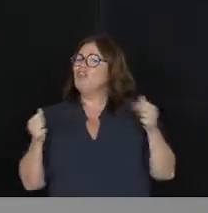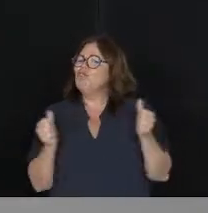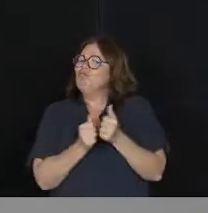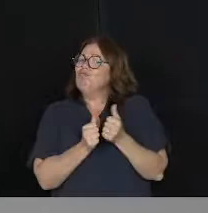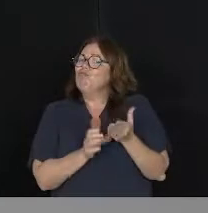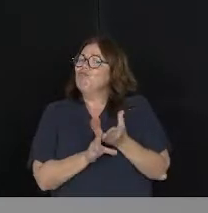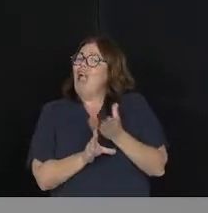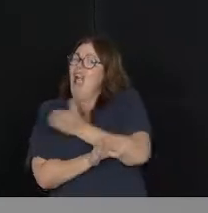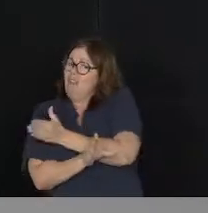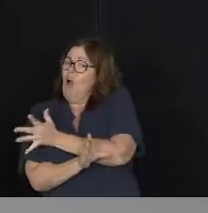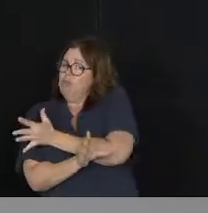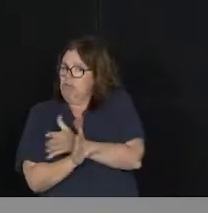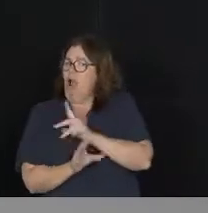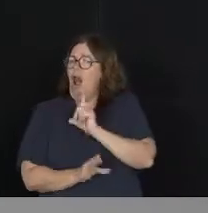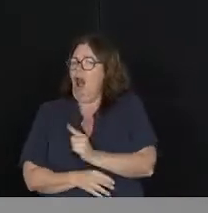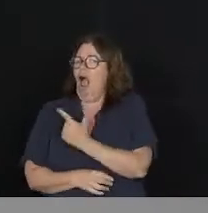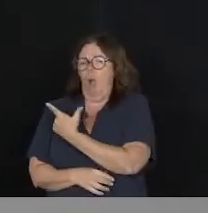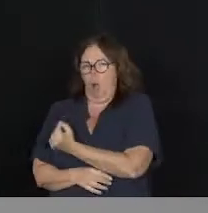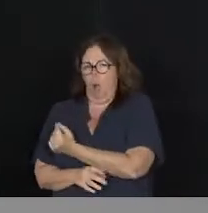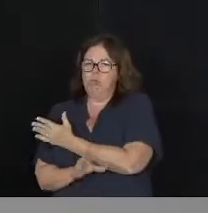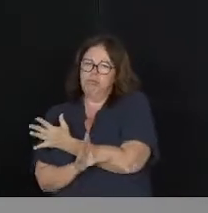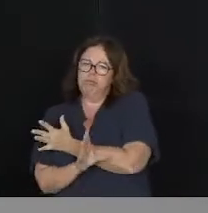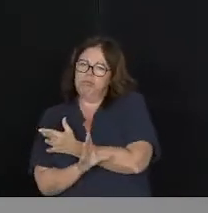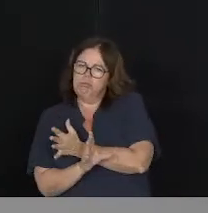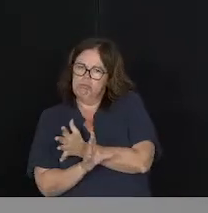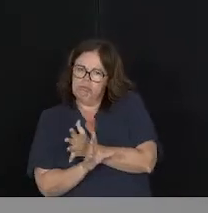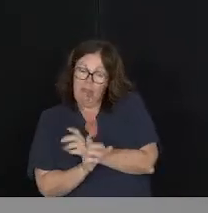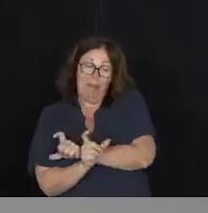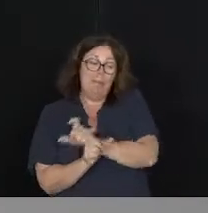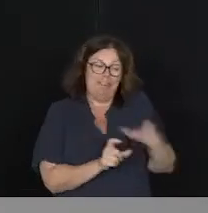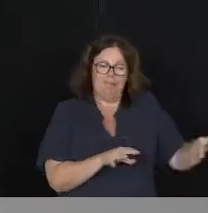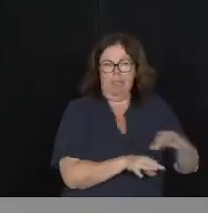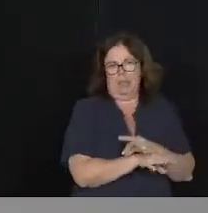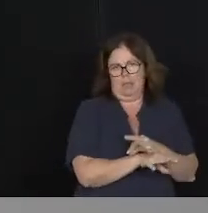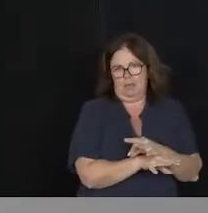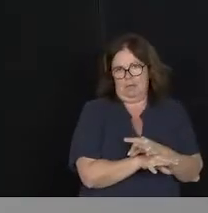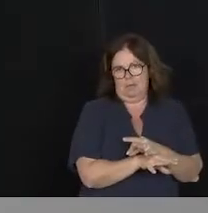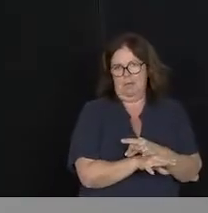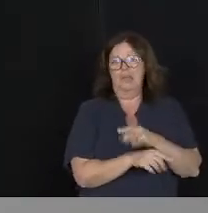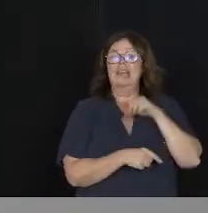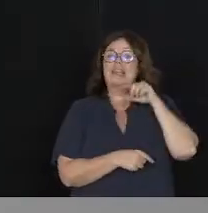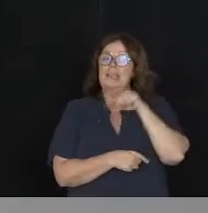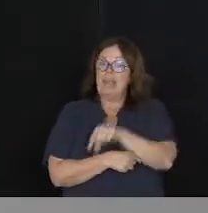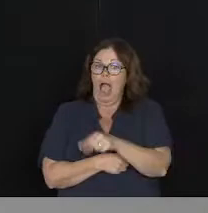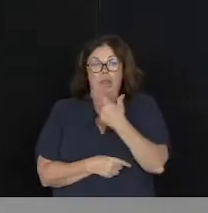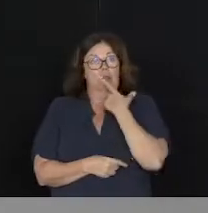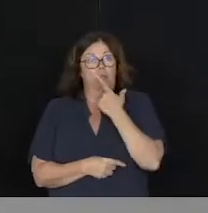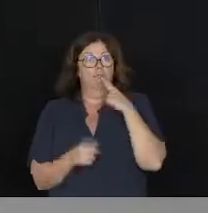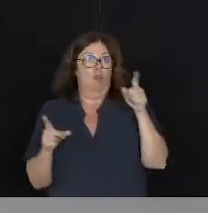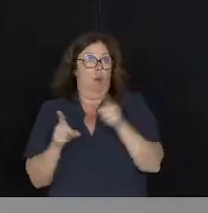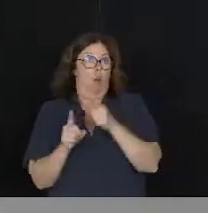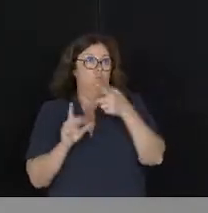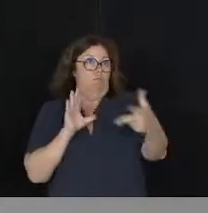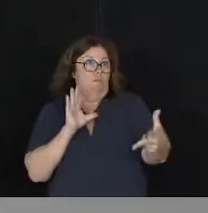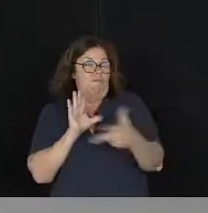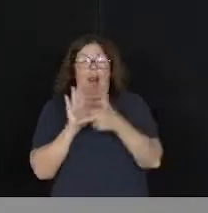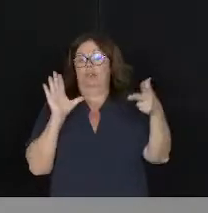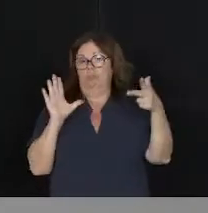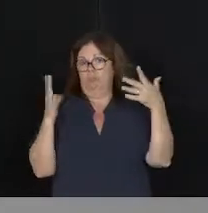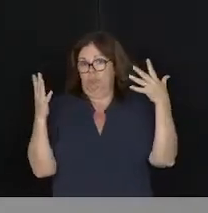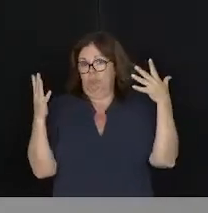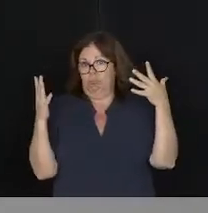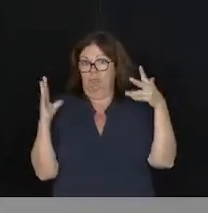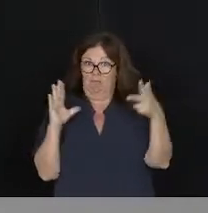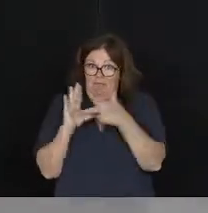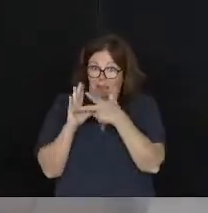conflit. Et donc, dans plus de la moitié des cas, ces mariages s'accompagnent de la légitimation d'un ou de plusieurs